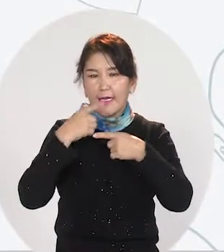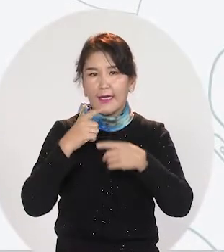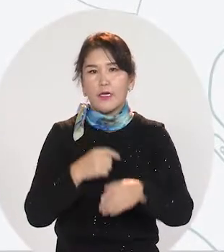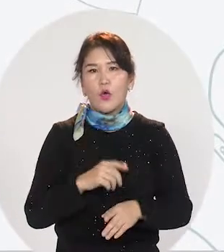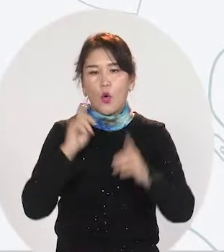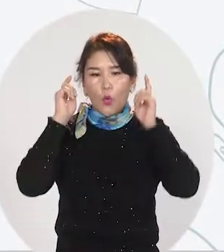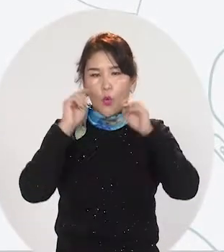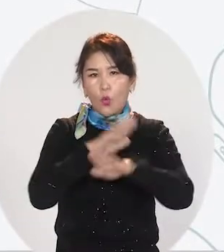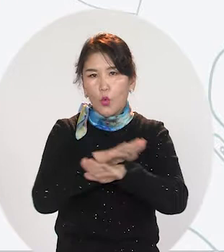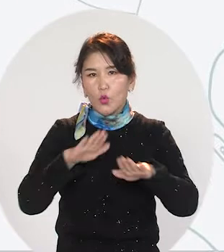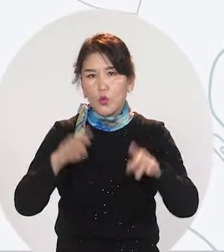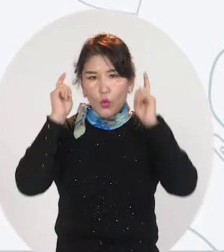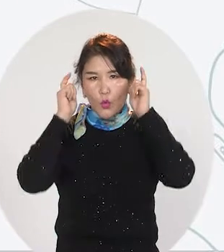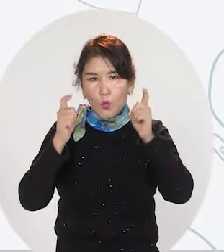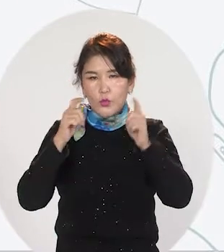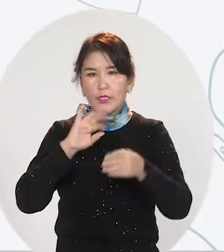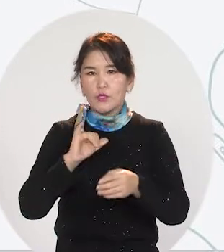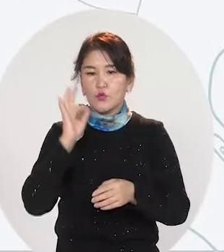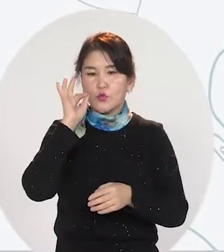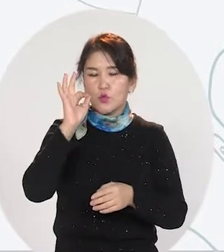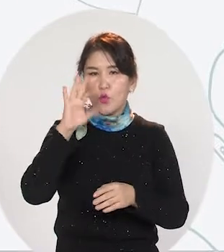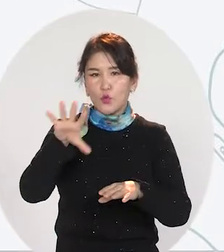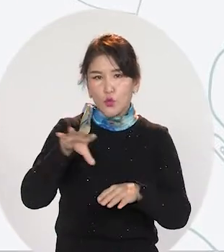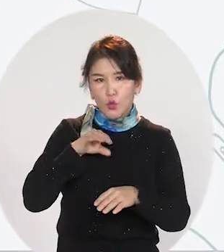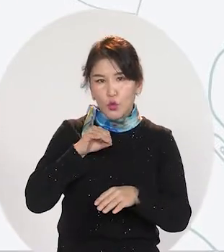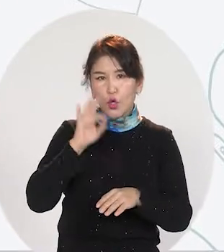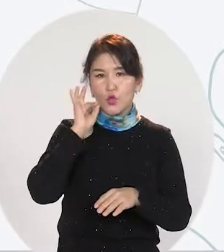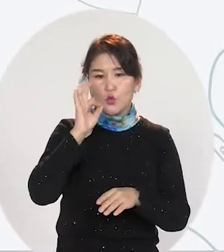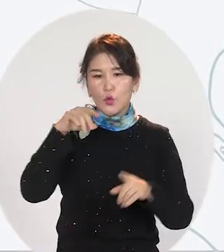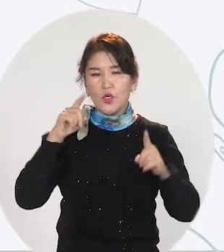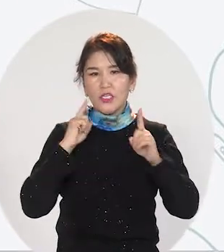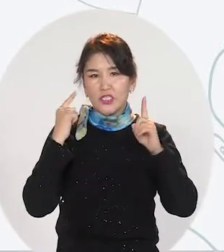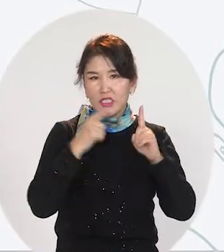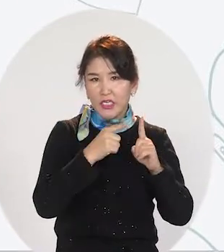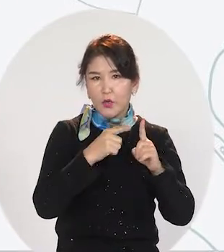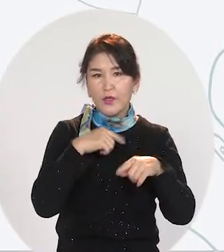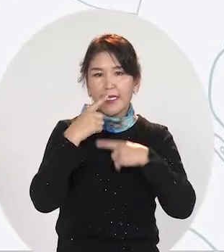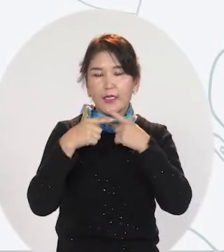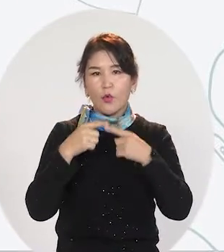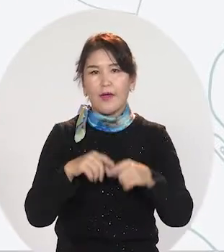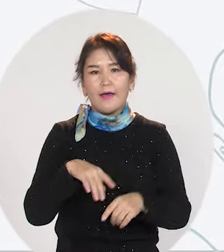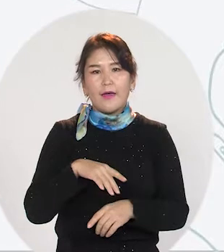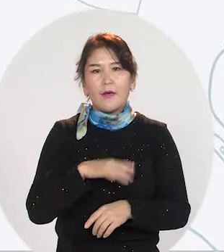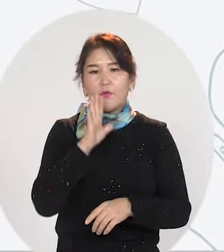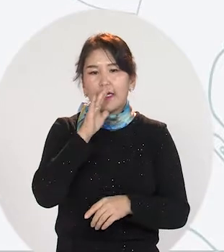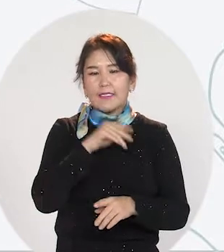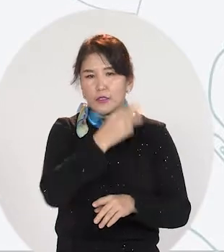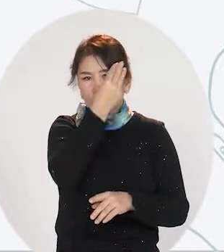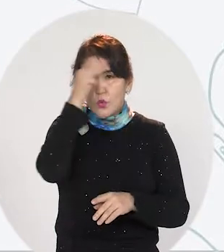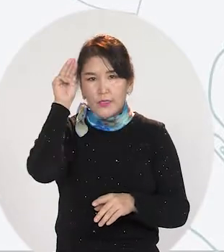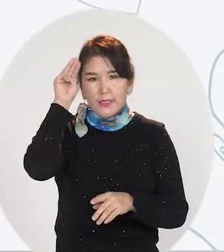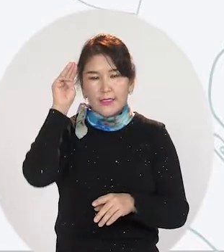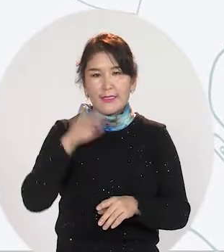гэдэг нь зөв хайр, зөв нөлөө, зөв чиглүүлгийг насан туршдаа үр өгөөжийг нь хүртэх чадвар, дадал